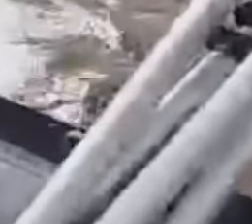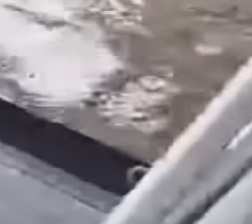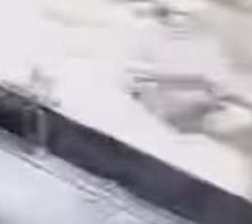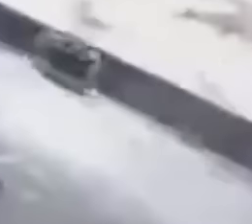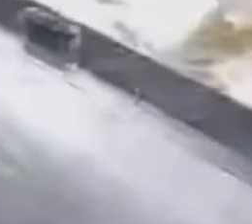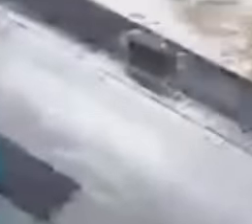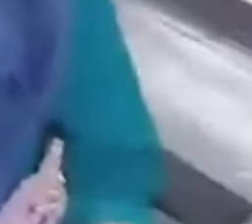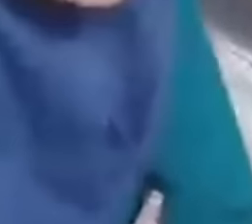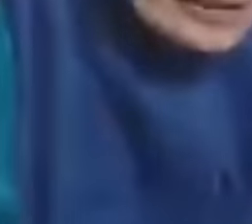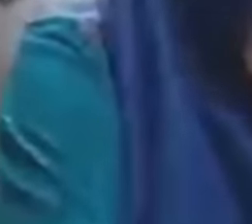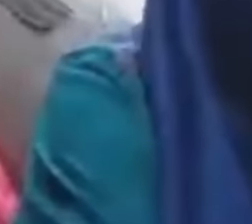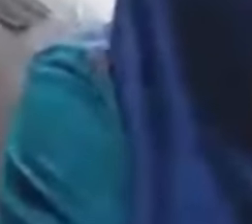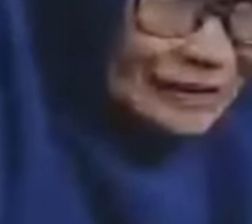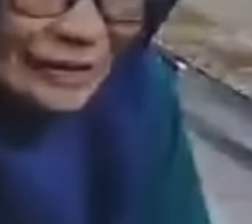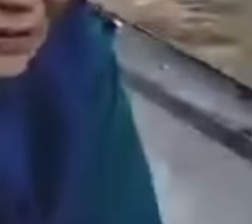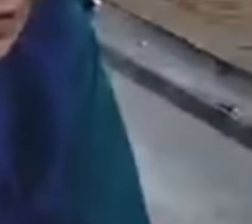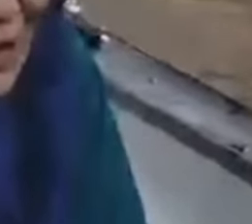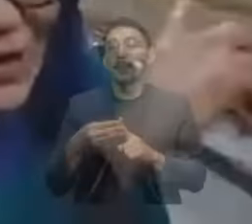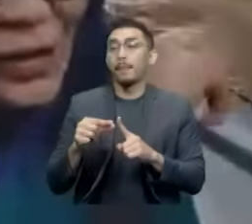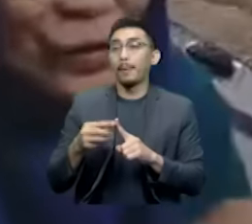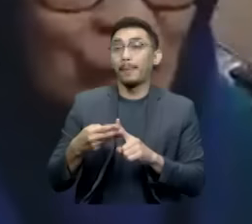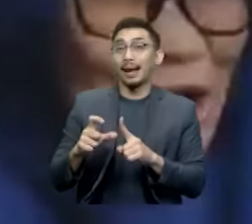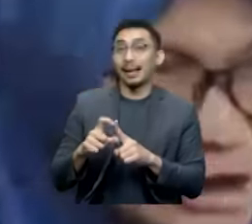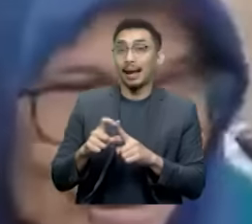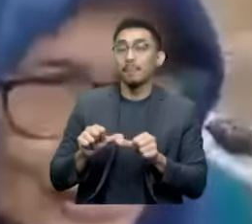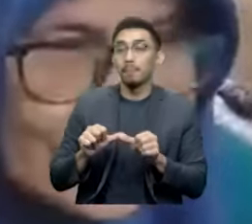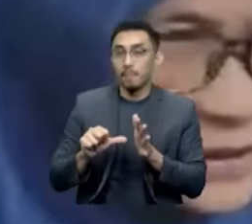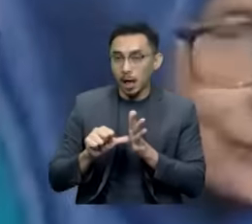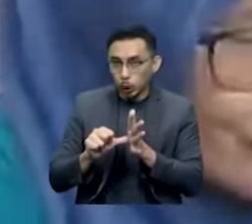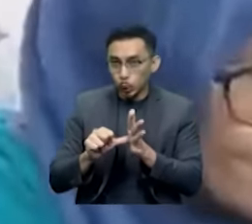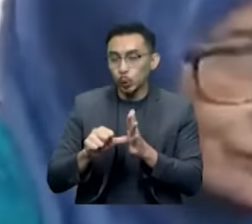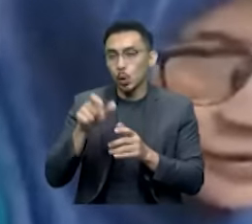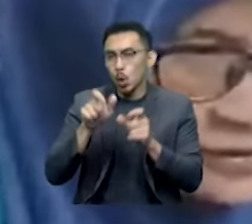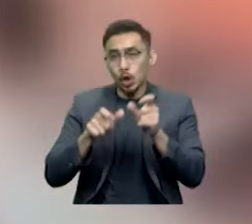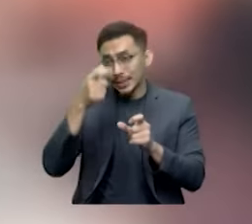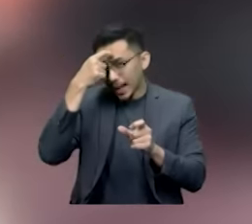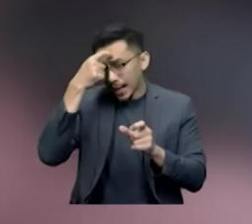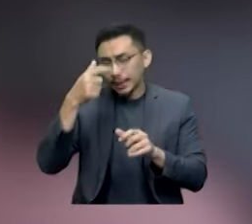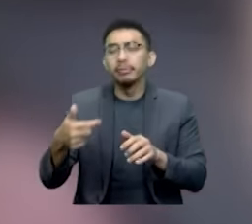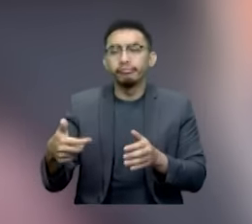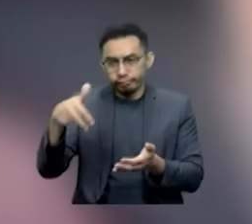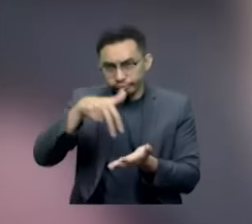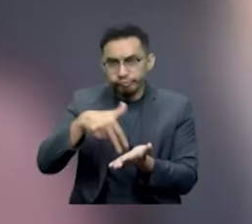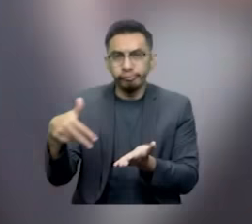dengan hati-hati untuk keluar dari banjir yang makin meninggi.